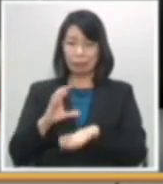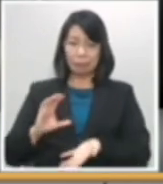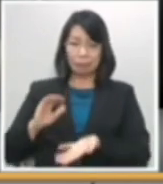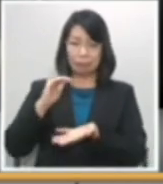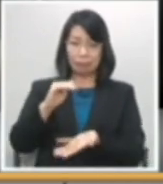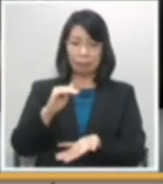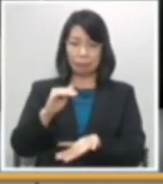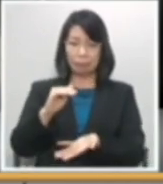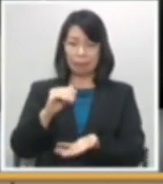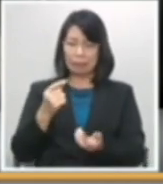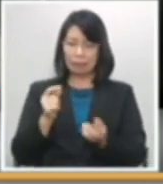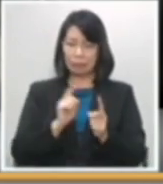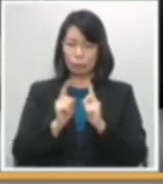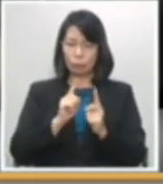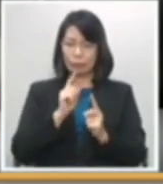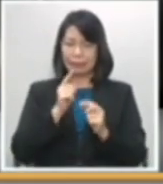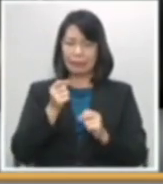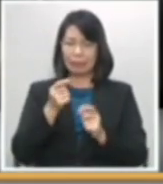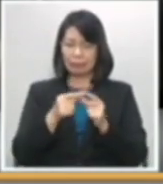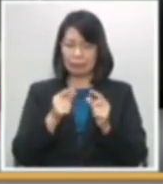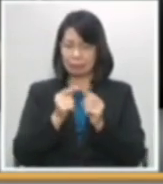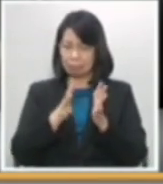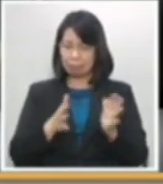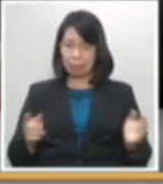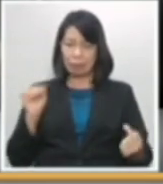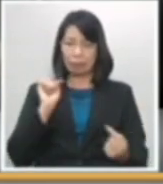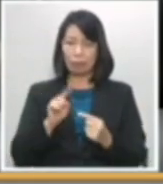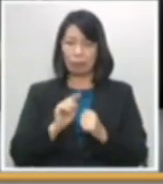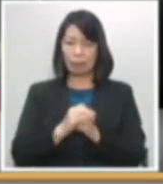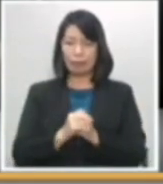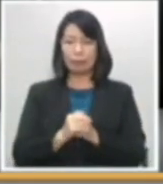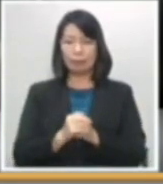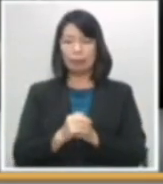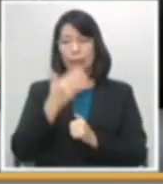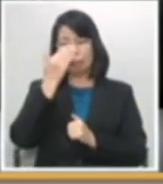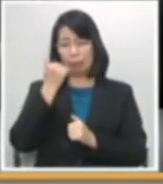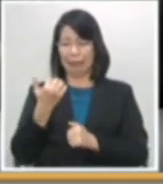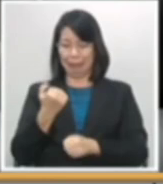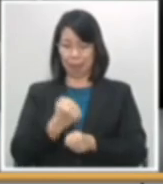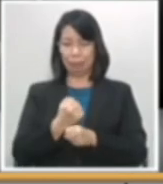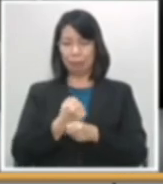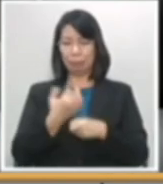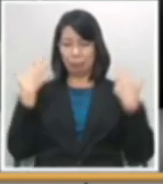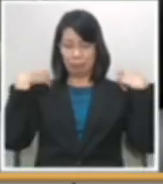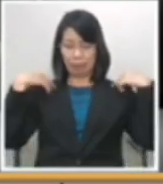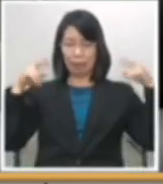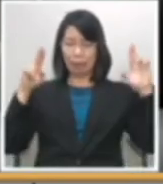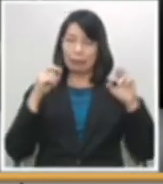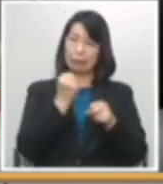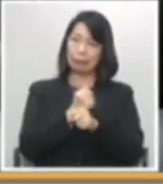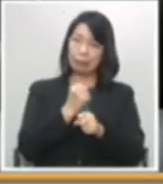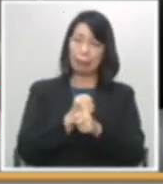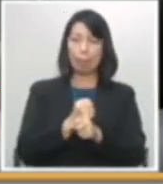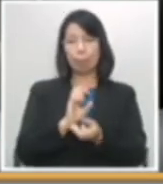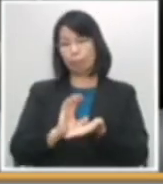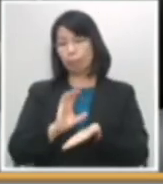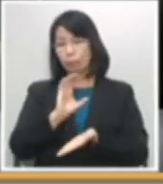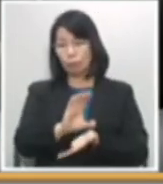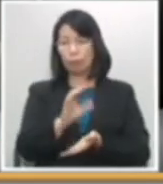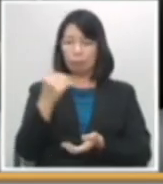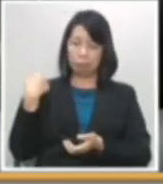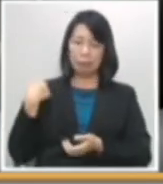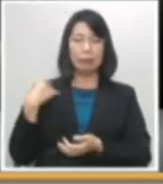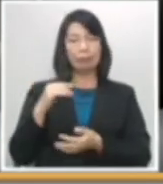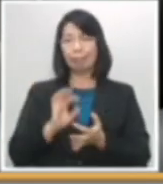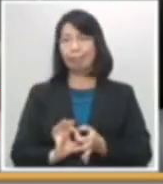นี้เยอะมากผมก็ไม่ได้โทษหรอกเขาคนทำงบประมาณเพราะเป็นข้าราชการทำไปก็อ้างยุทธศาสตร์นั่นแหละ